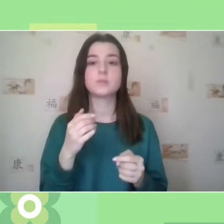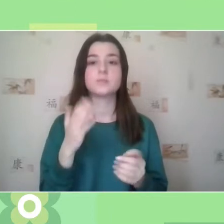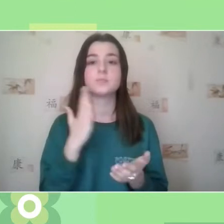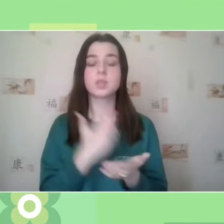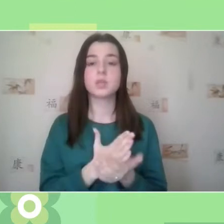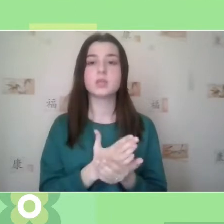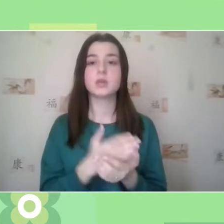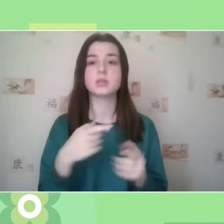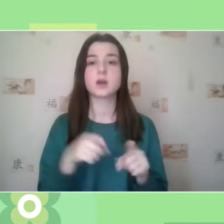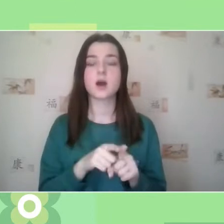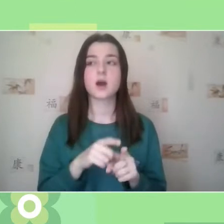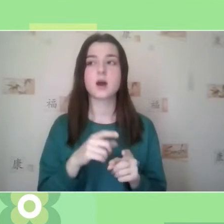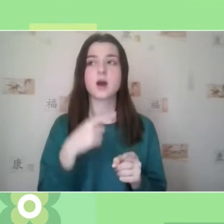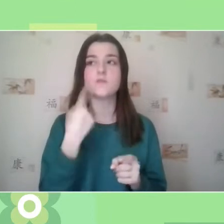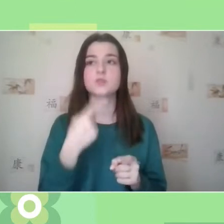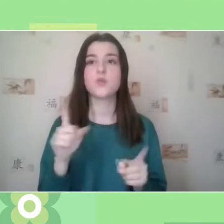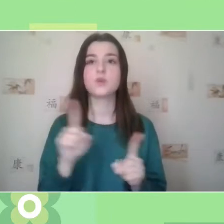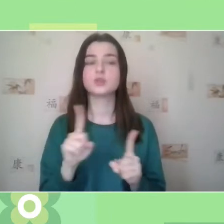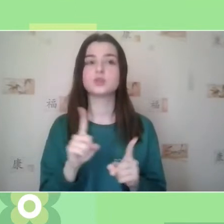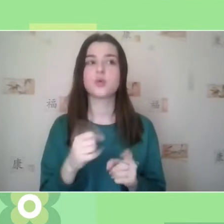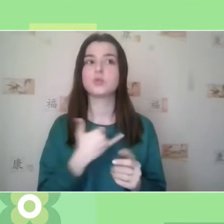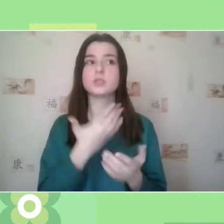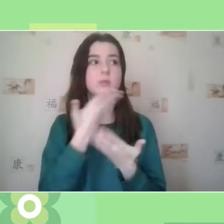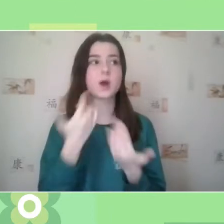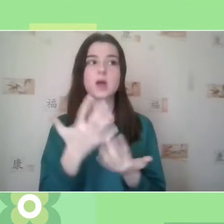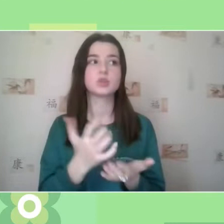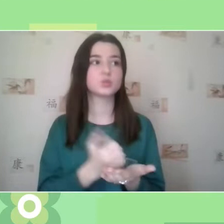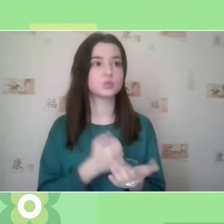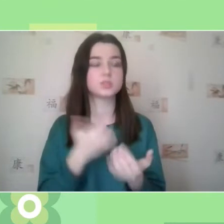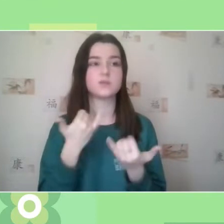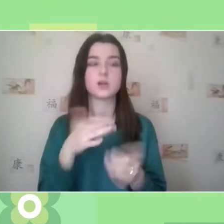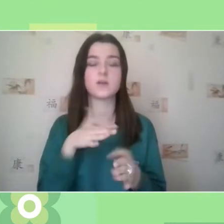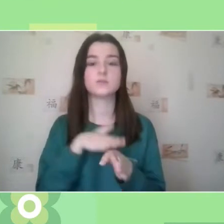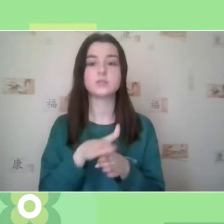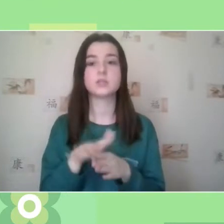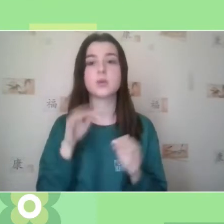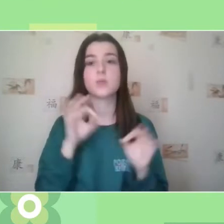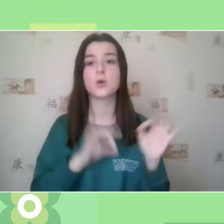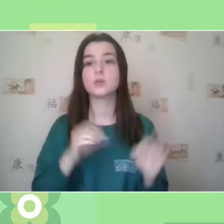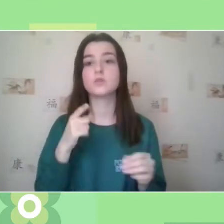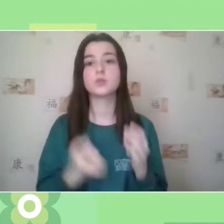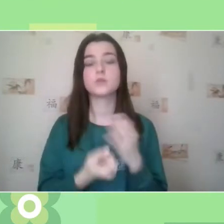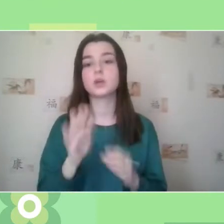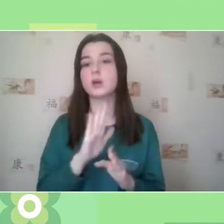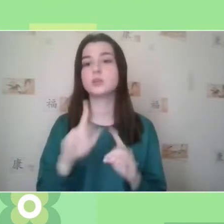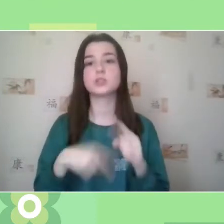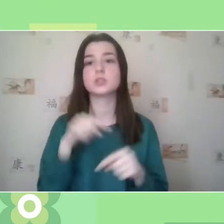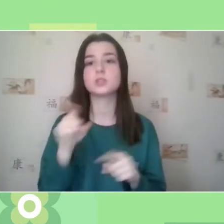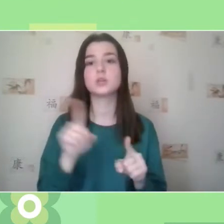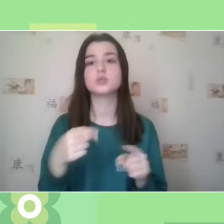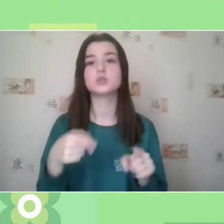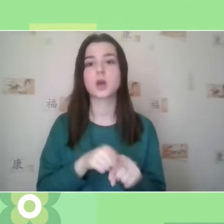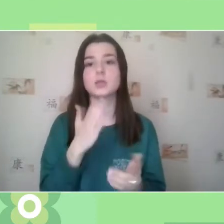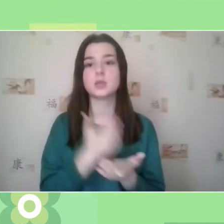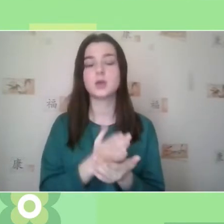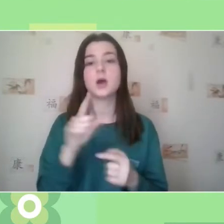кажучи, відмовка, що у нас немає ресурсів для втілення проєкту, вона виникає не через те, що так є, а через те, що